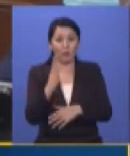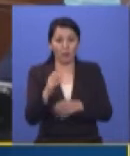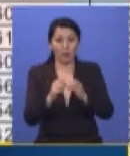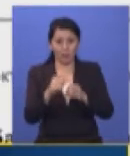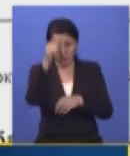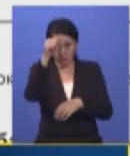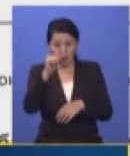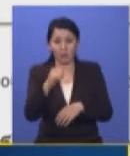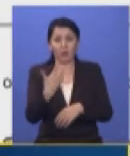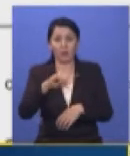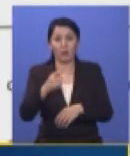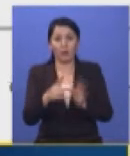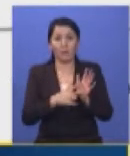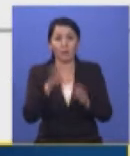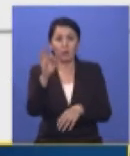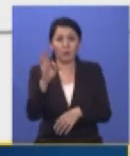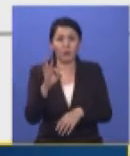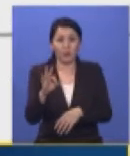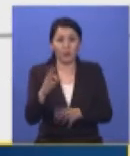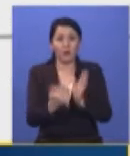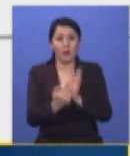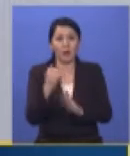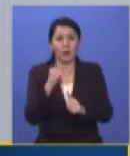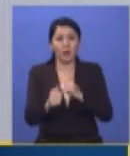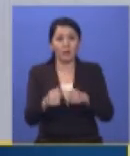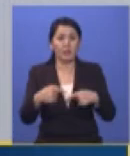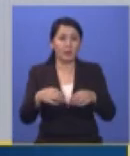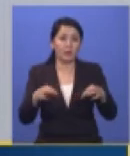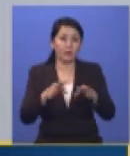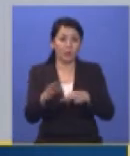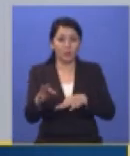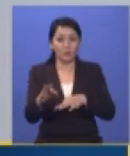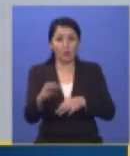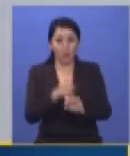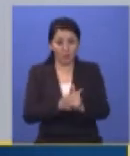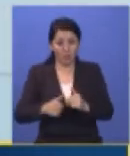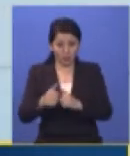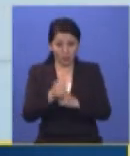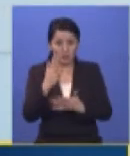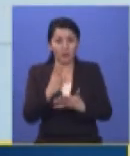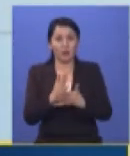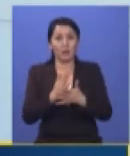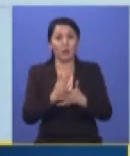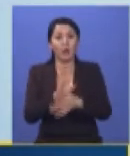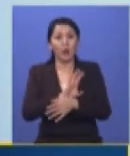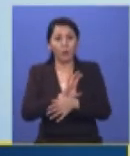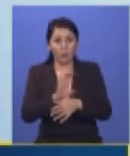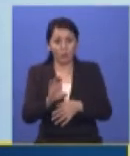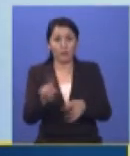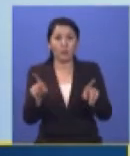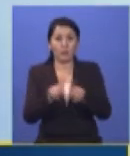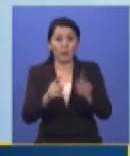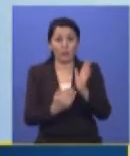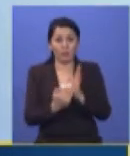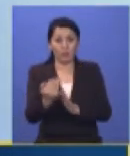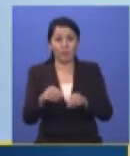айда жалпы ішкі өнім 3,8 пайызға көтерілген. Әрі барлық салада дерлік алға жылжу бар. Өндіріс қарқыны да біртіндеп артып